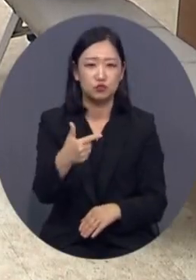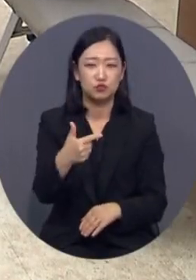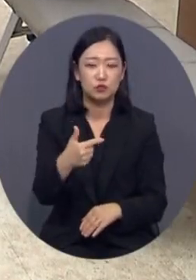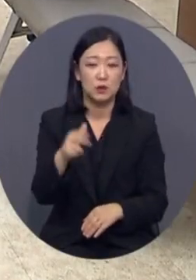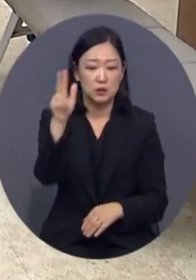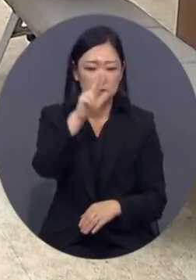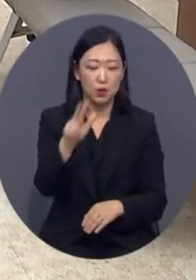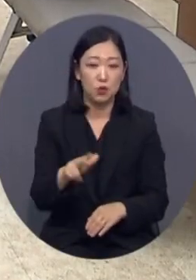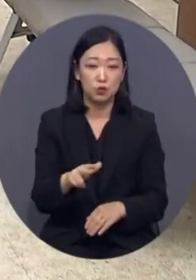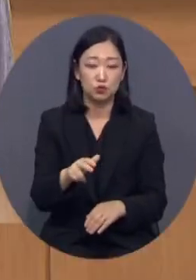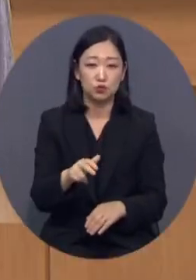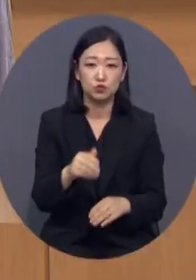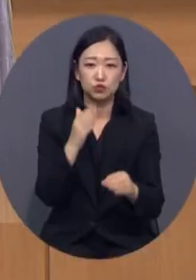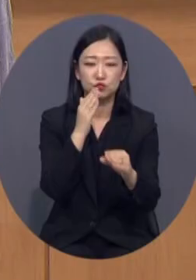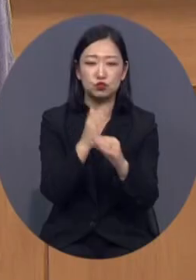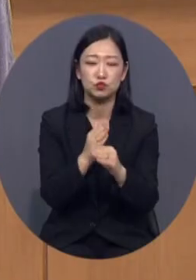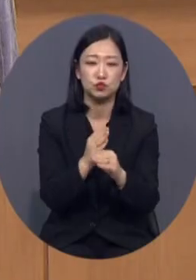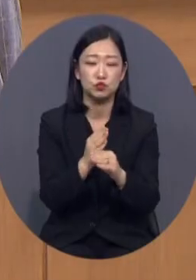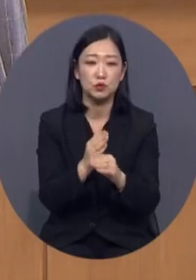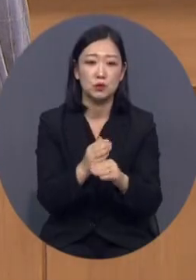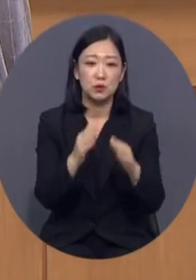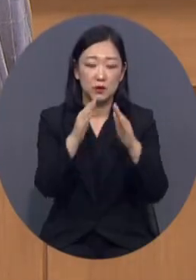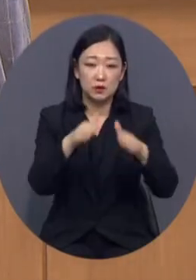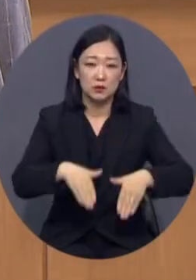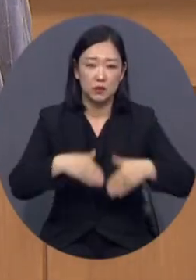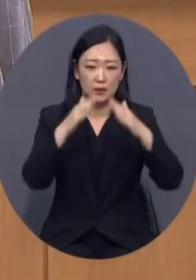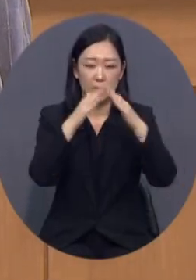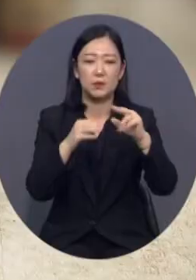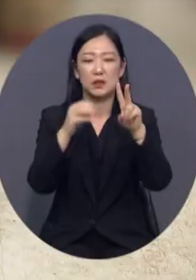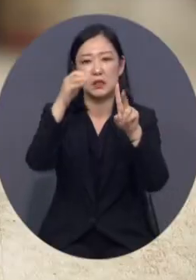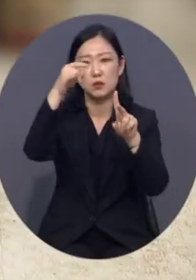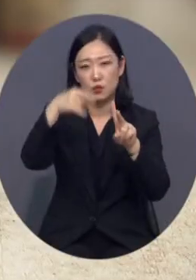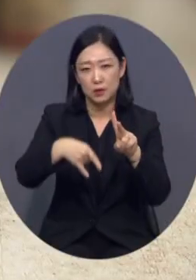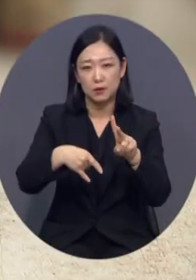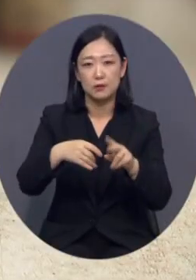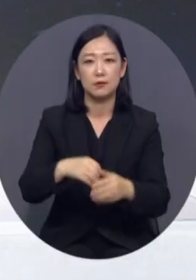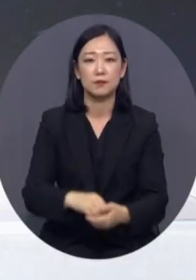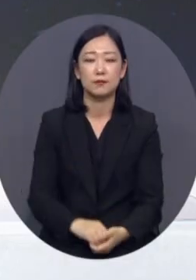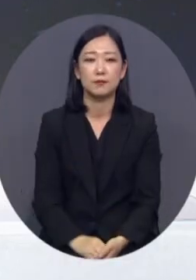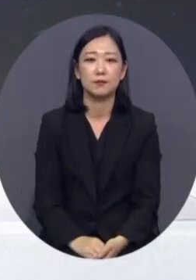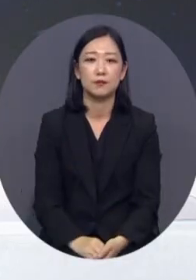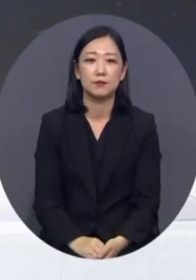전국 17개 시도 가운데 전남에 이어 2위를 기록했습니다